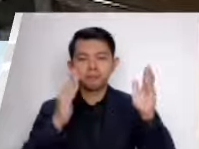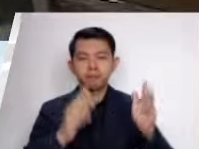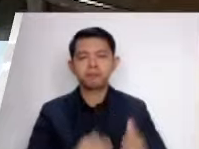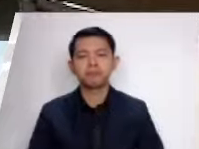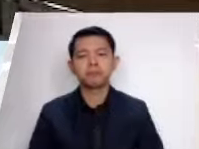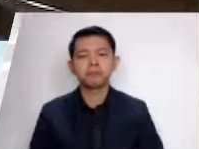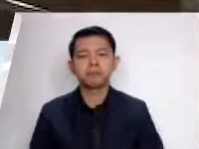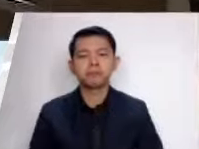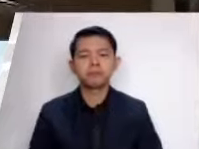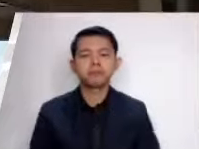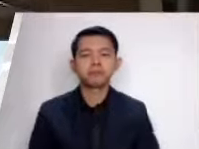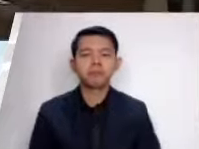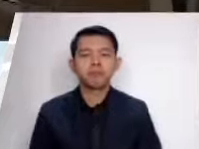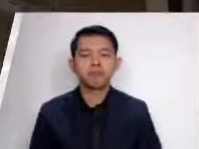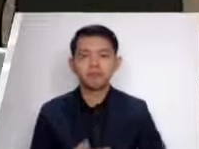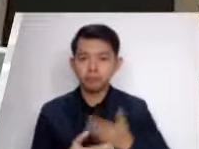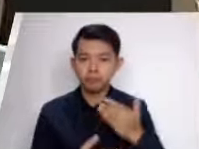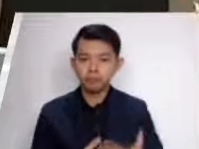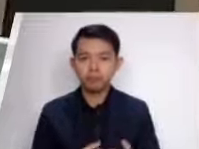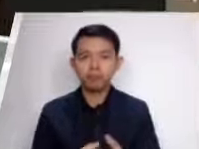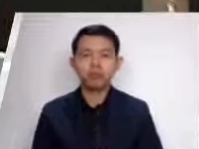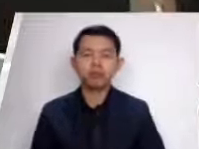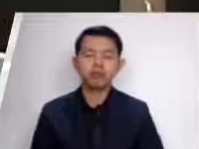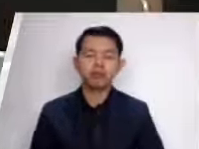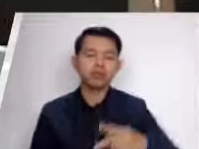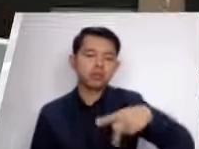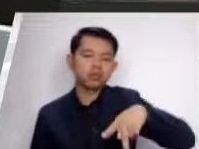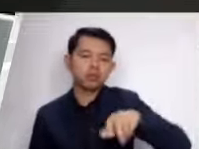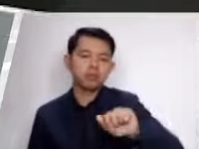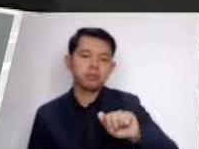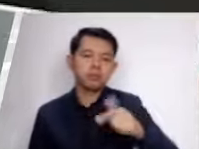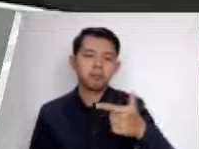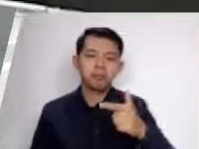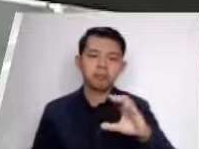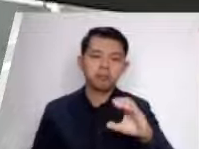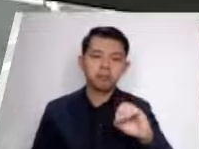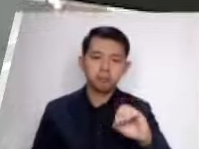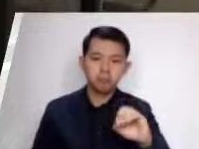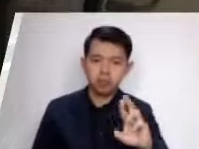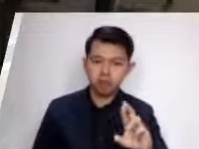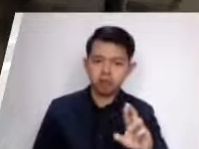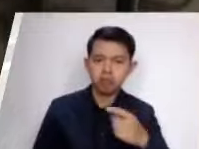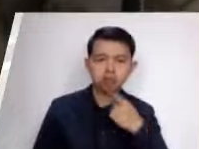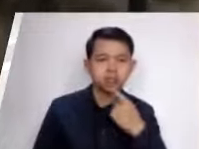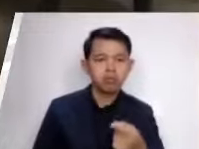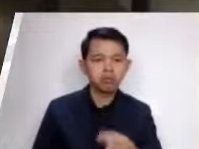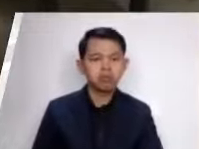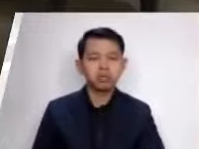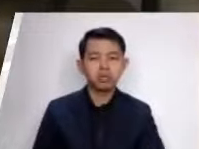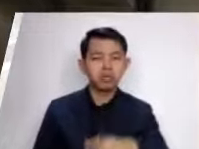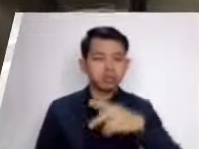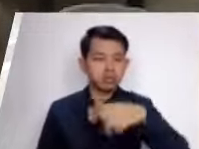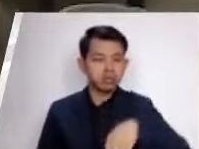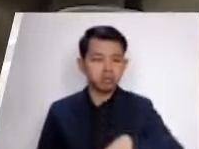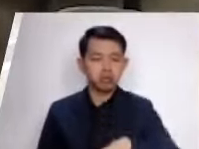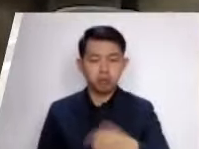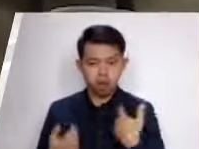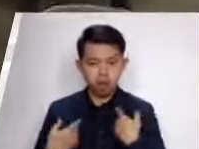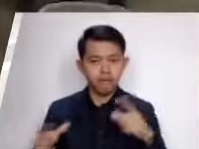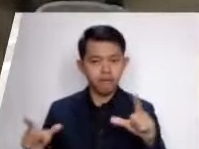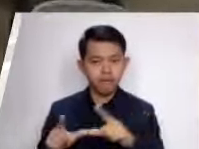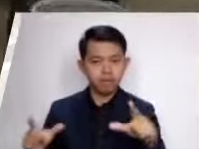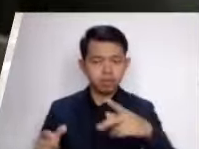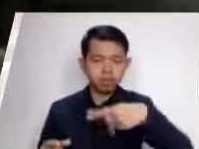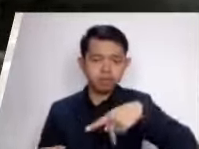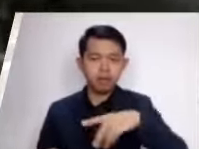Pogo, dinepensahan sila ng PAGCOR. Hindi raw dapat sisihin at masamain ang mga lisensyadong gaming operator dahil minomonitor naman sila